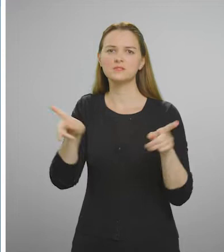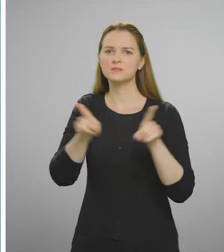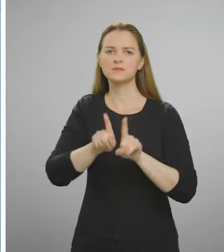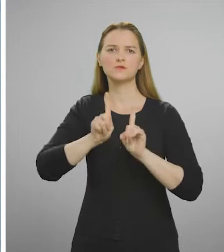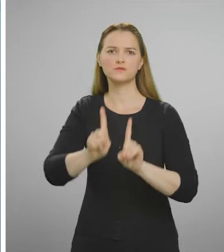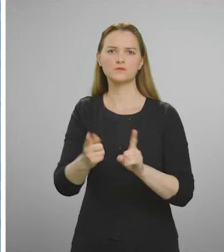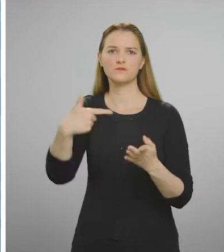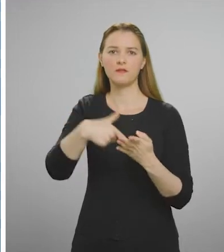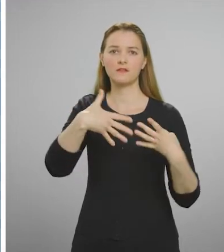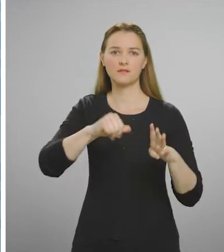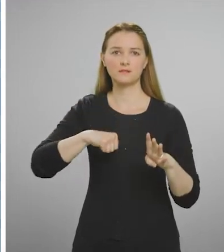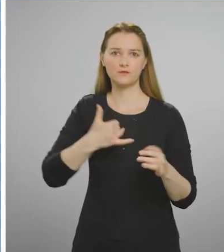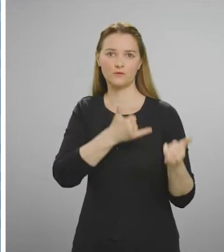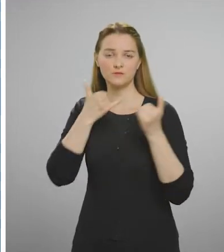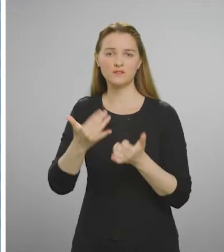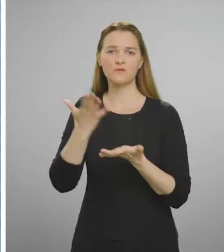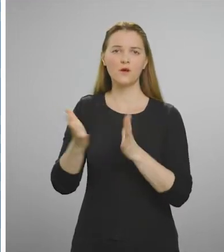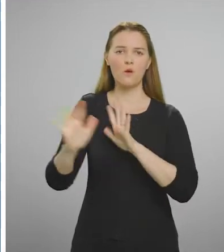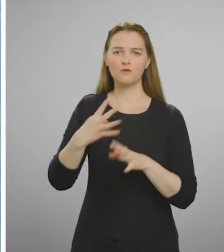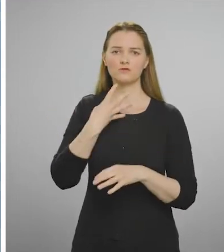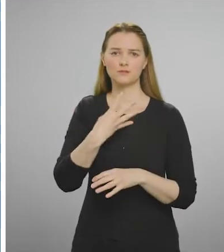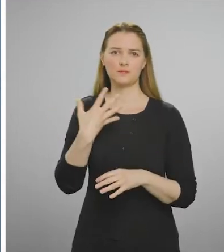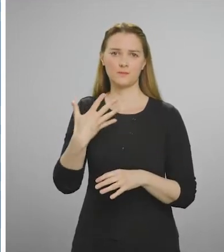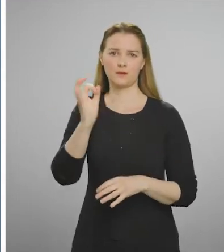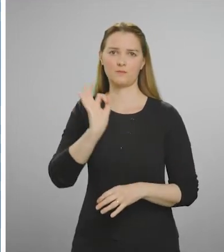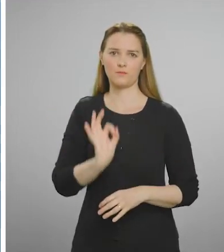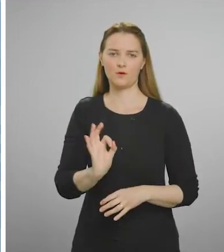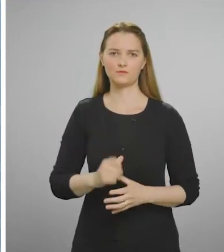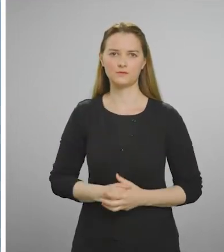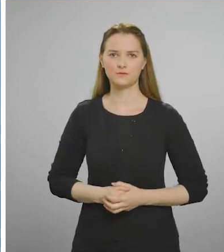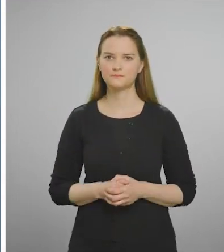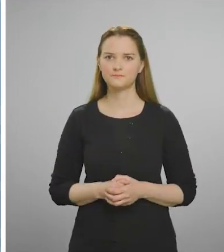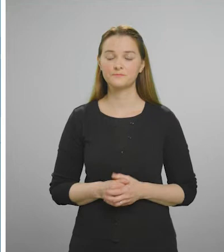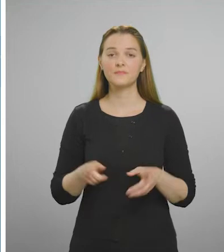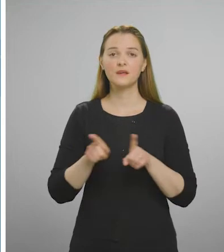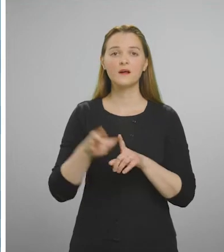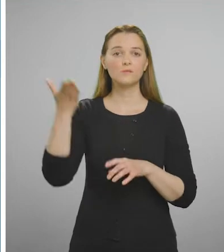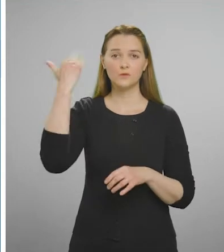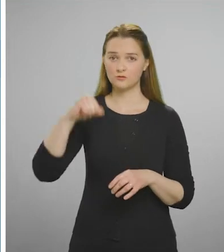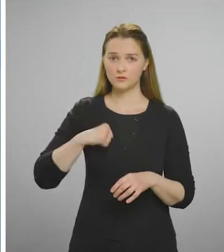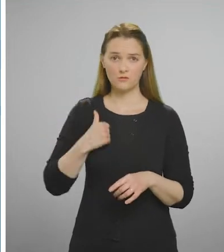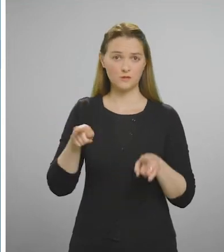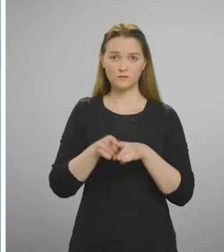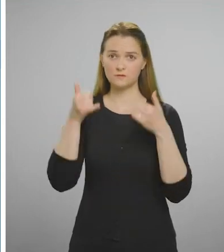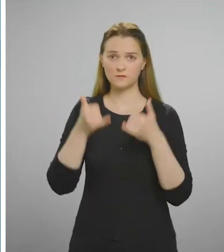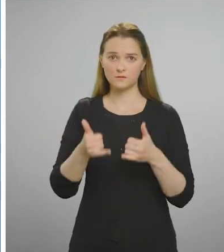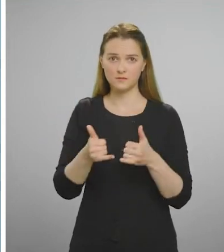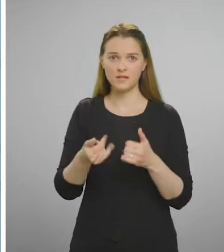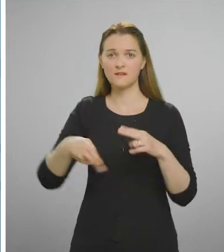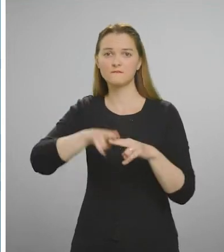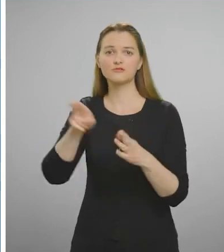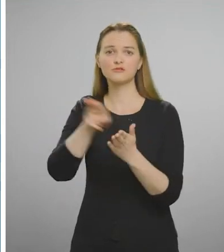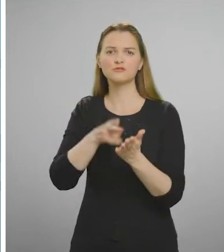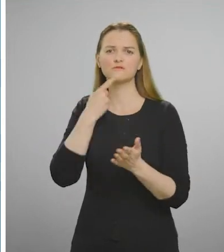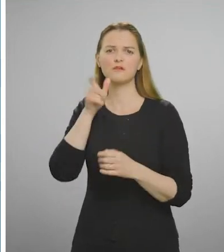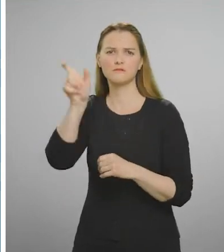od 2019. godine i uvijek je oko 45%. Kao i prethodnih godina, vjerojatnost da je osoba s